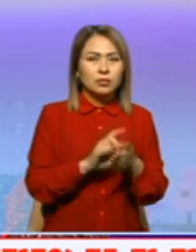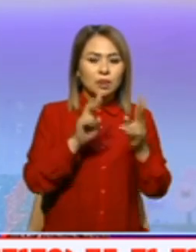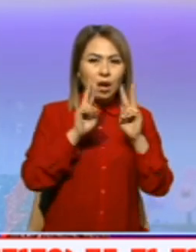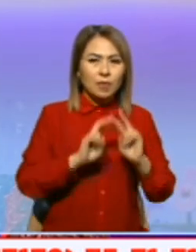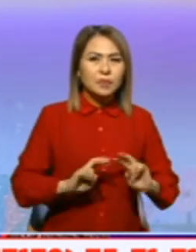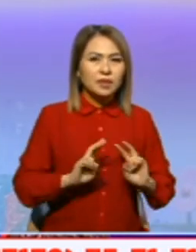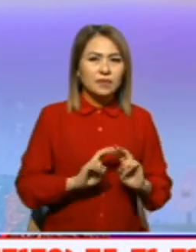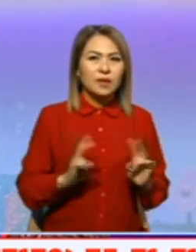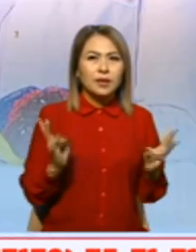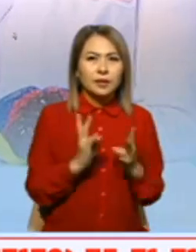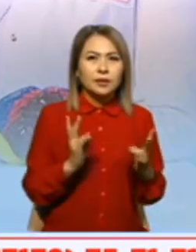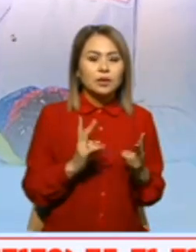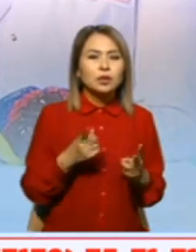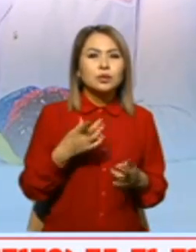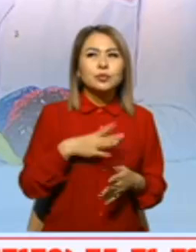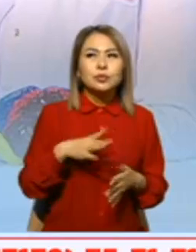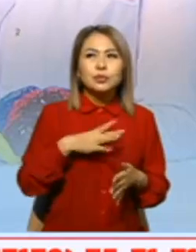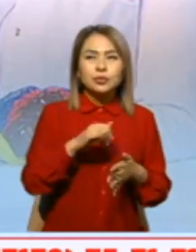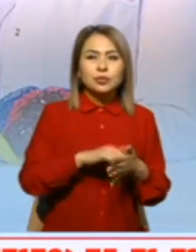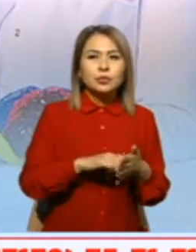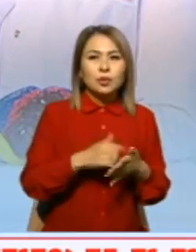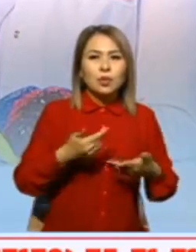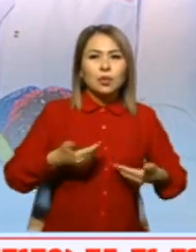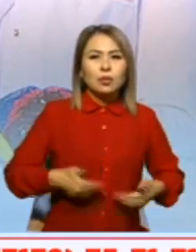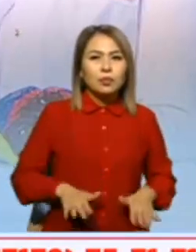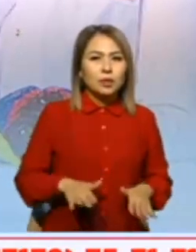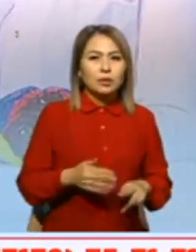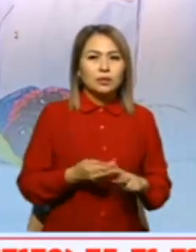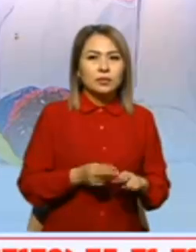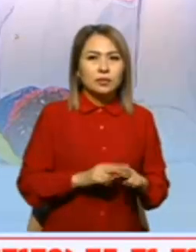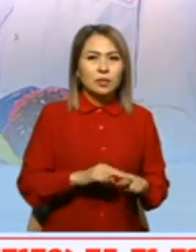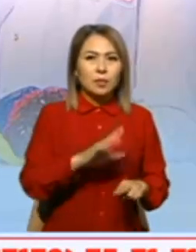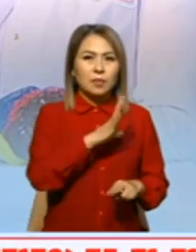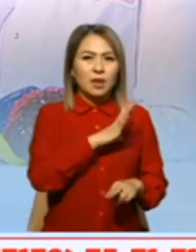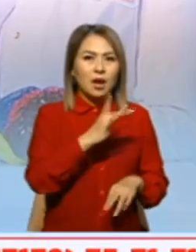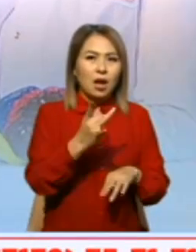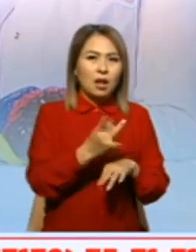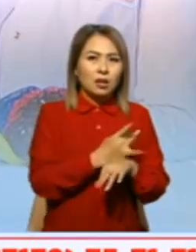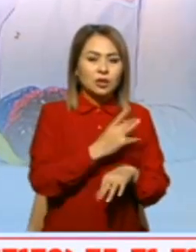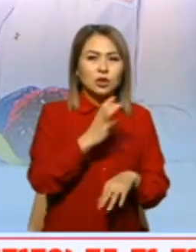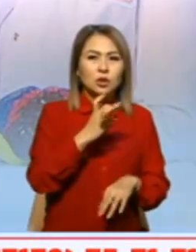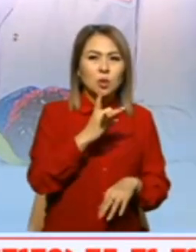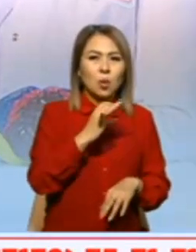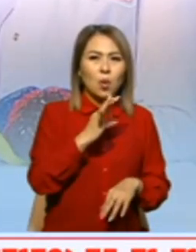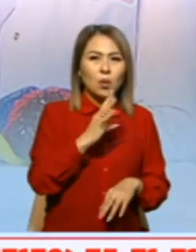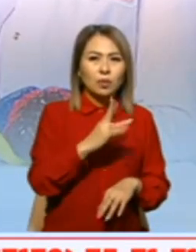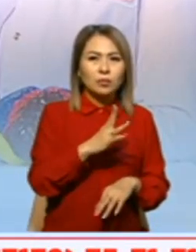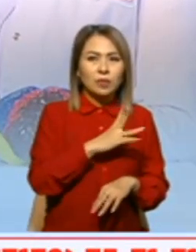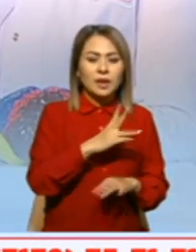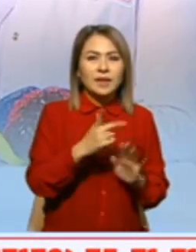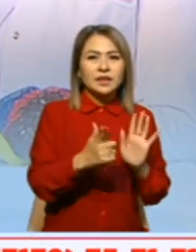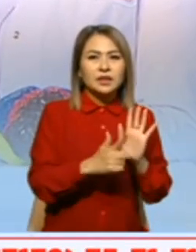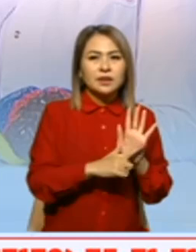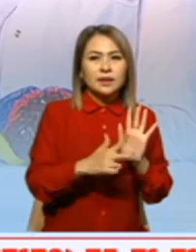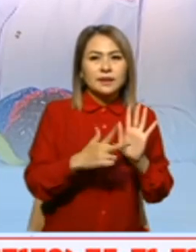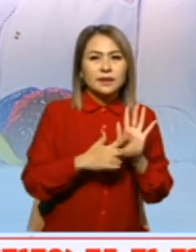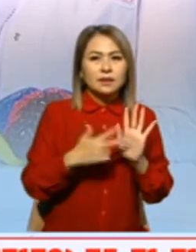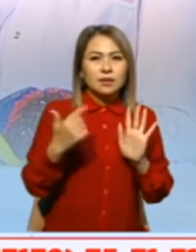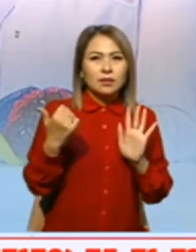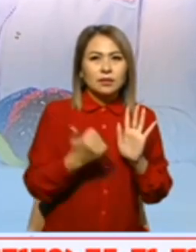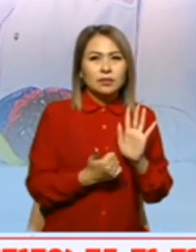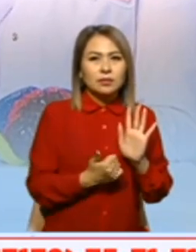обследование жасау керек. Ол неліктен бала түсіп қалды? Көп жағдайда бір алғашқы срогында 7-8 аптасында түсті деп отыр бұл кісі